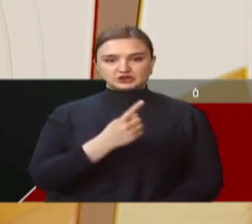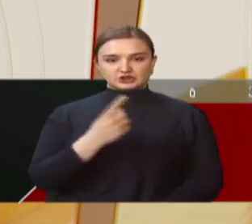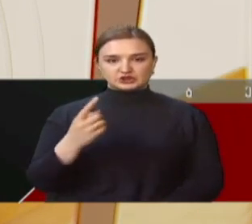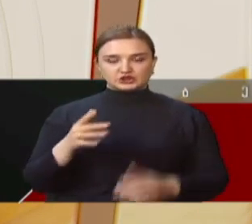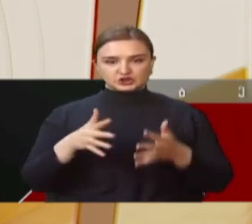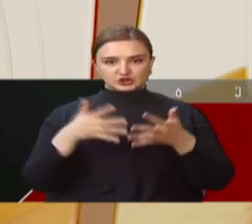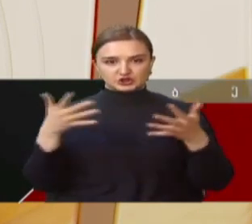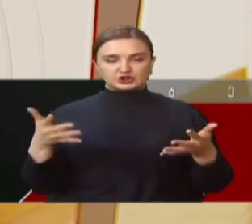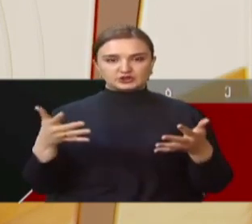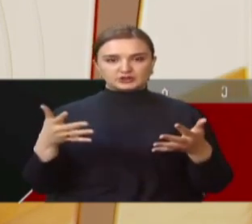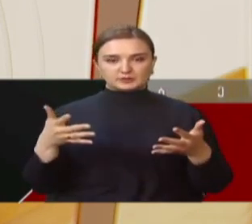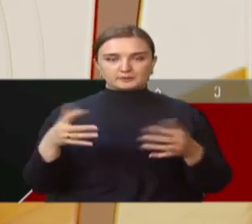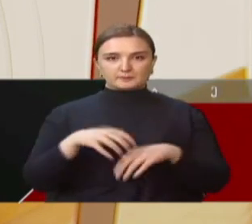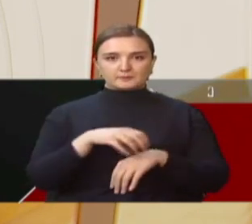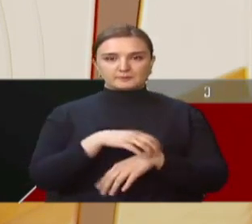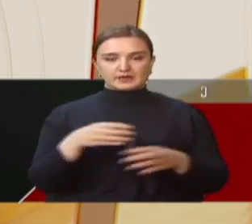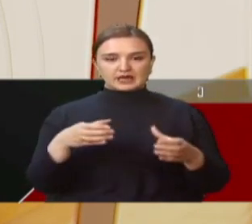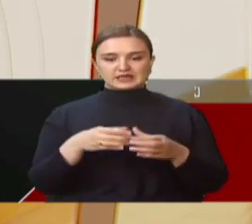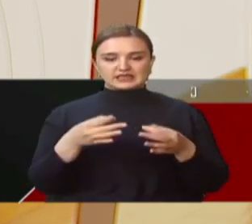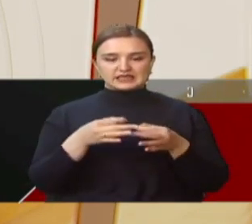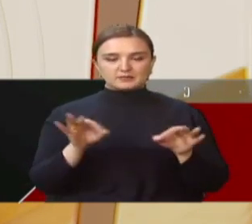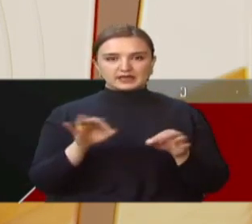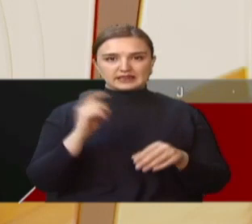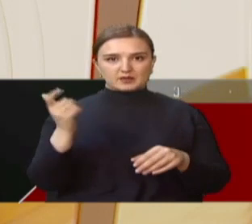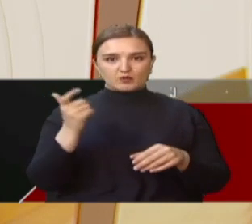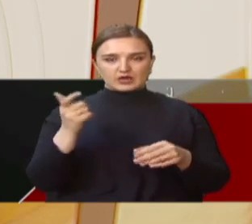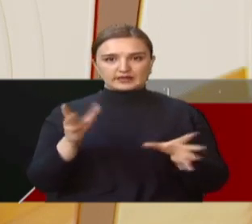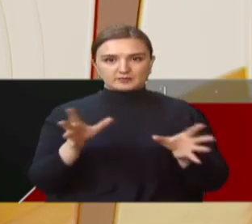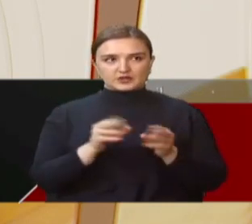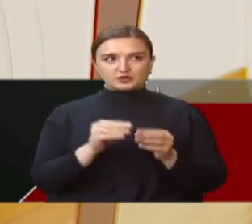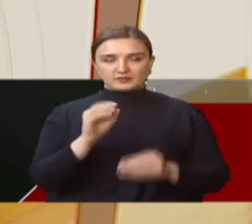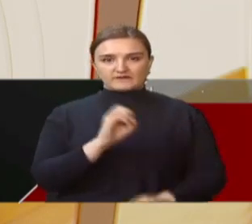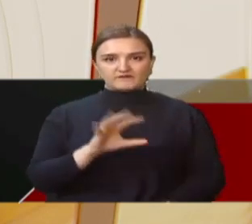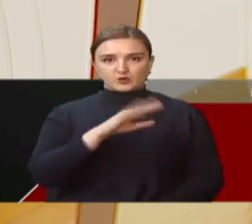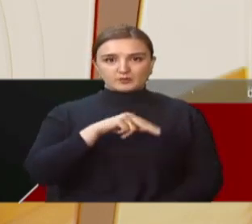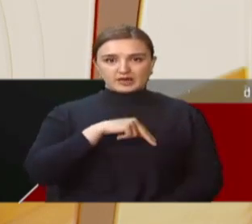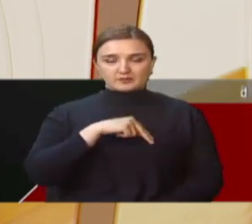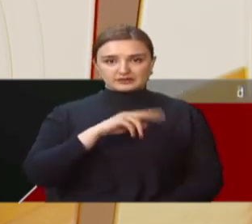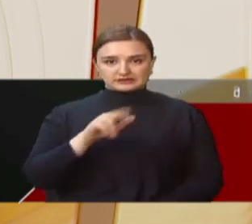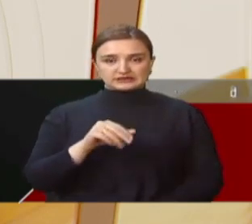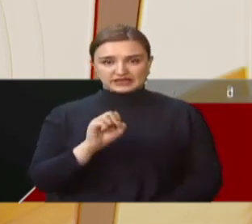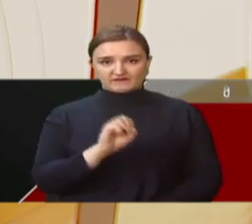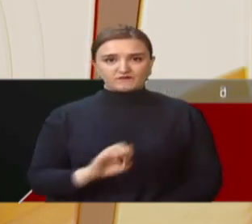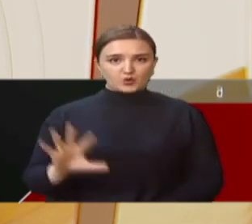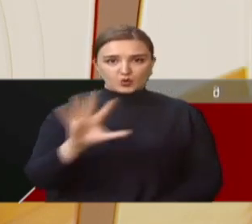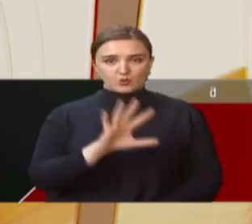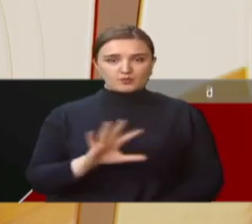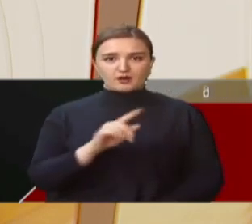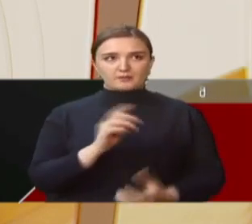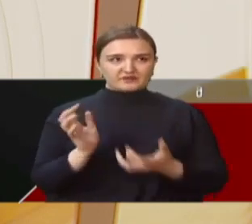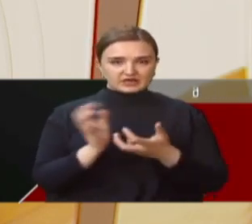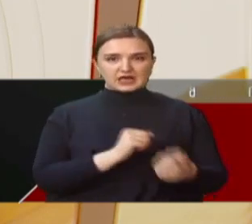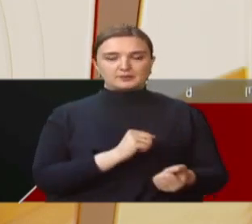ert-erti fraktsia liberalebis da demokratis demokratebis Europarlamentchi da Europashi saertot miwagebinet